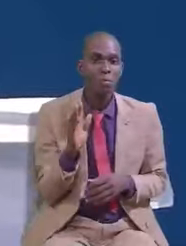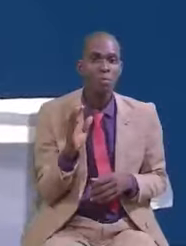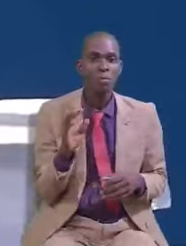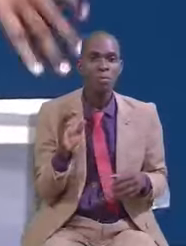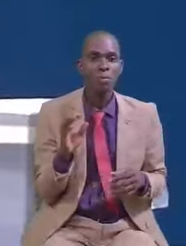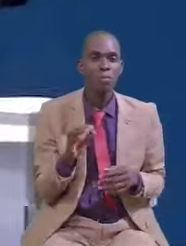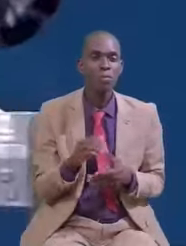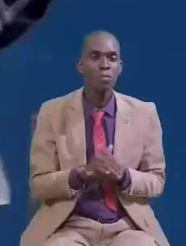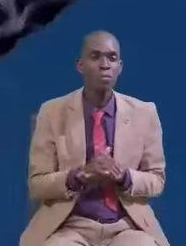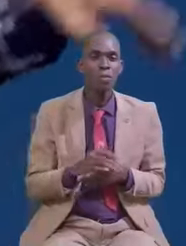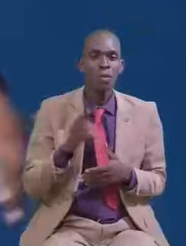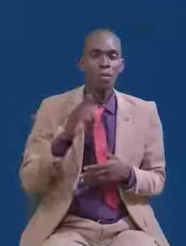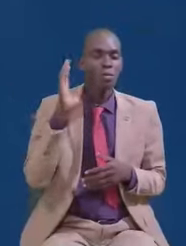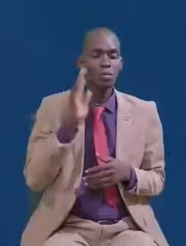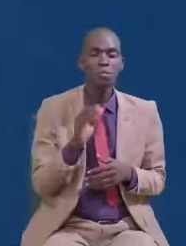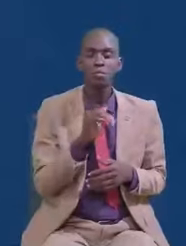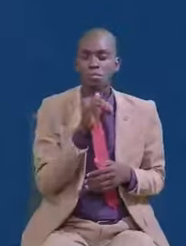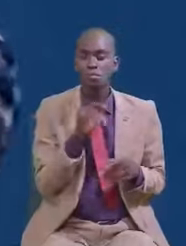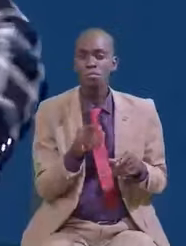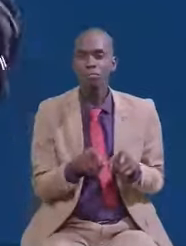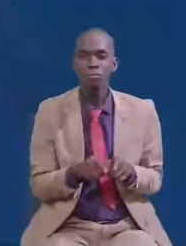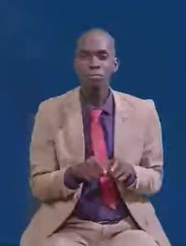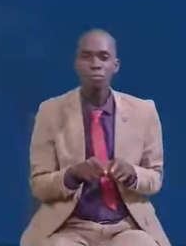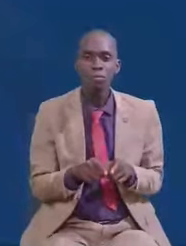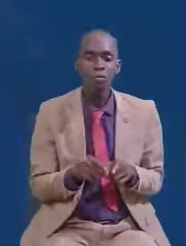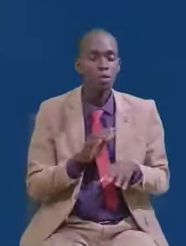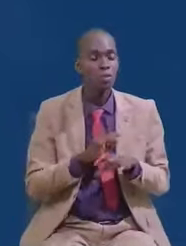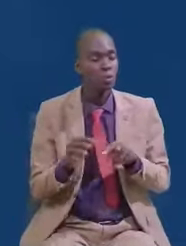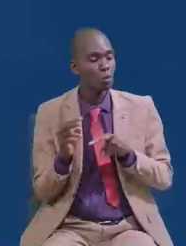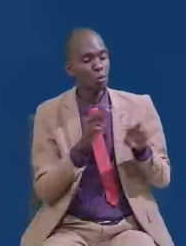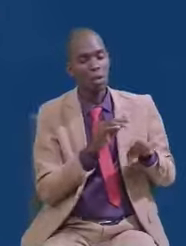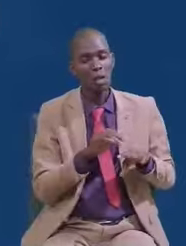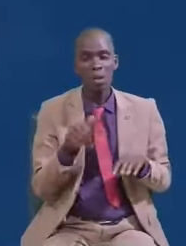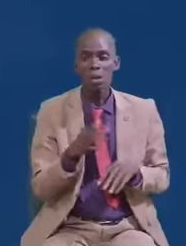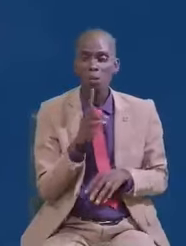Oubliez toute autre personne. Vous avez votre vie à mener.